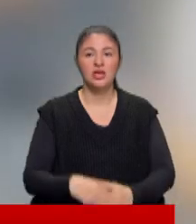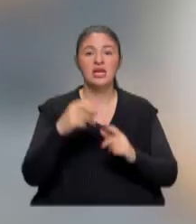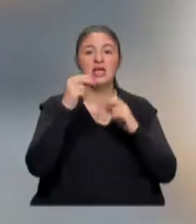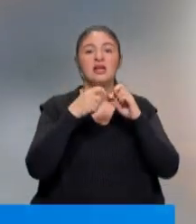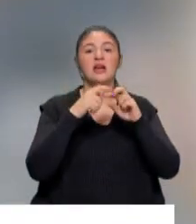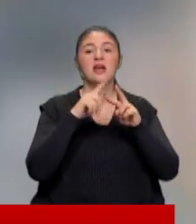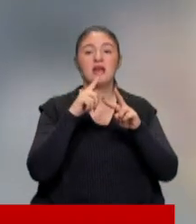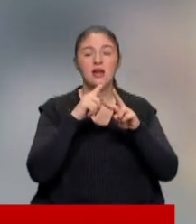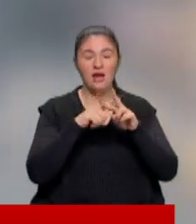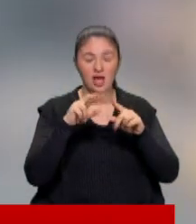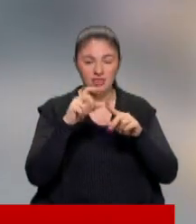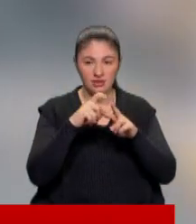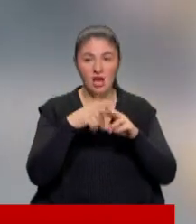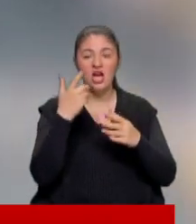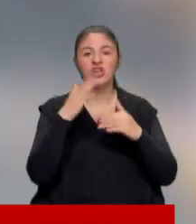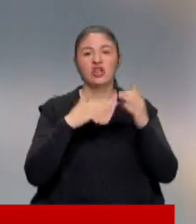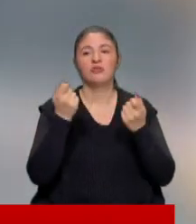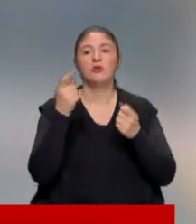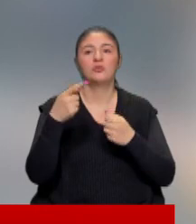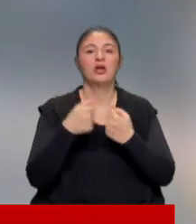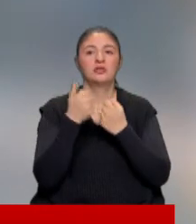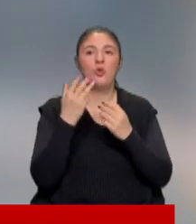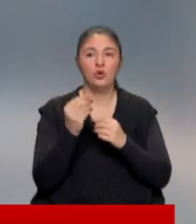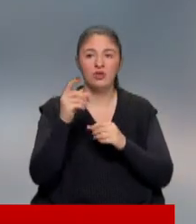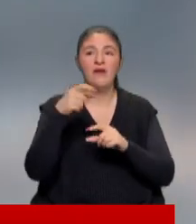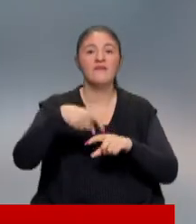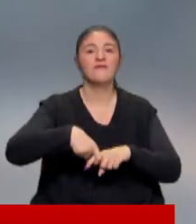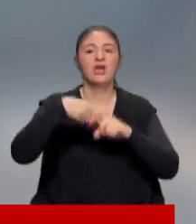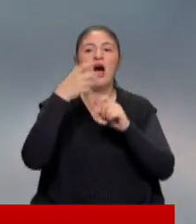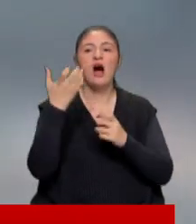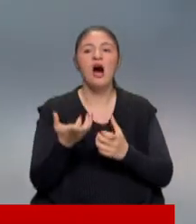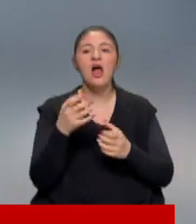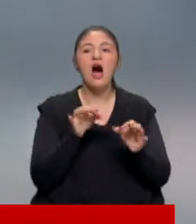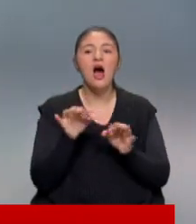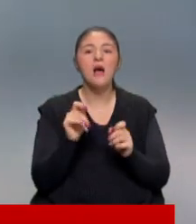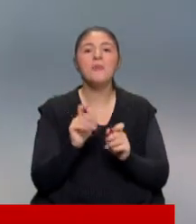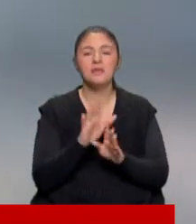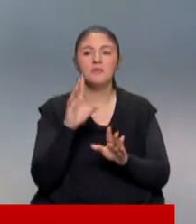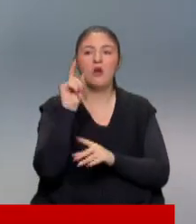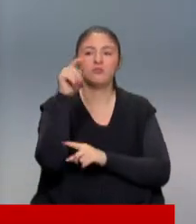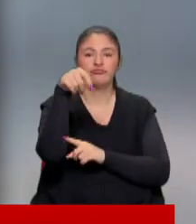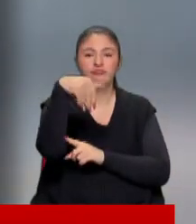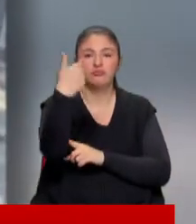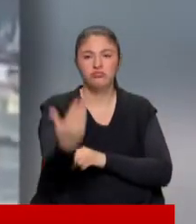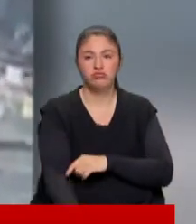İrlanda'nın başkenti Dublin'de inşaat çalışması sırasında yaşandı bu kaza. Vinç operatörü ağırlığı ayarlayamadı. Vinç böyle